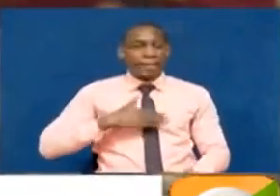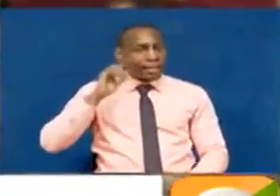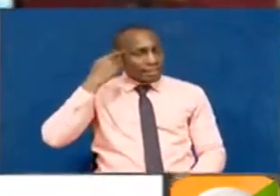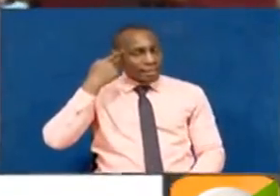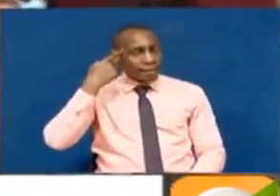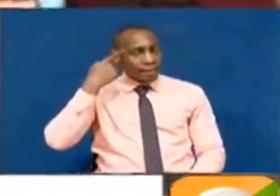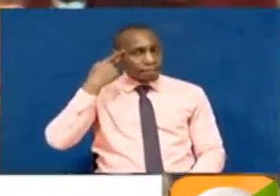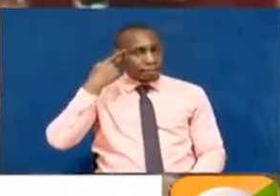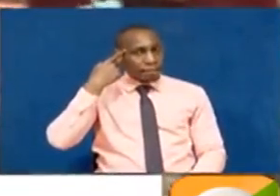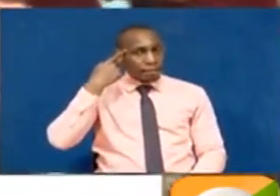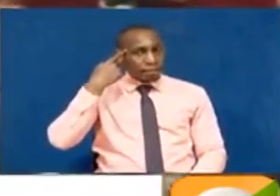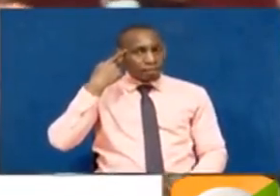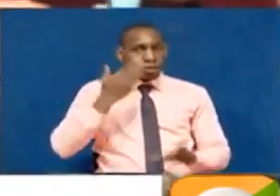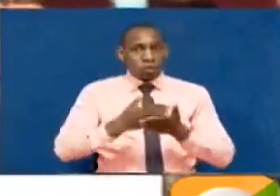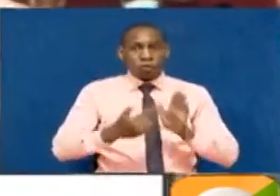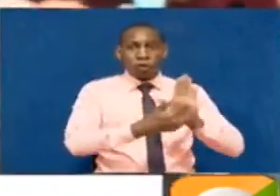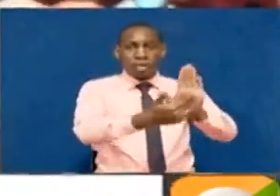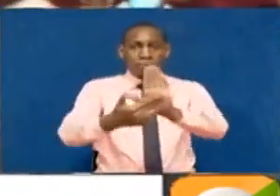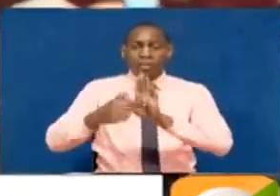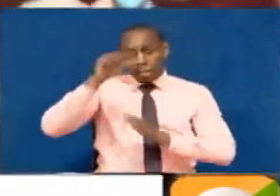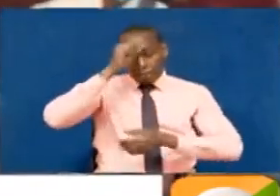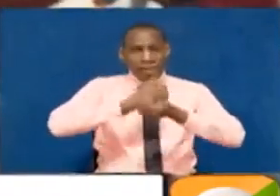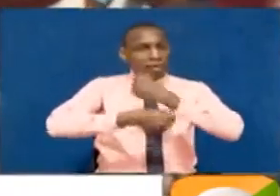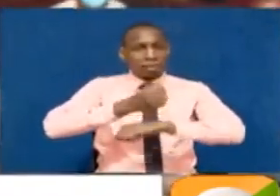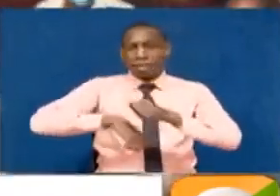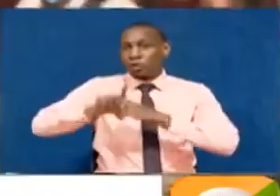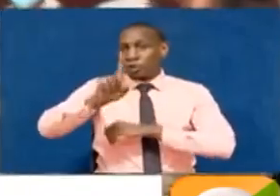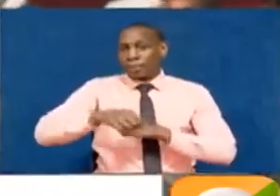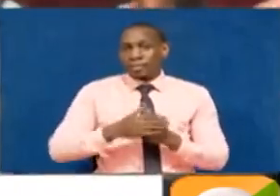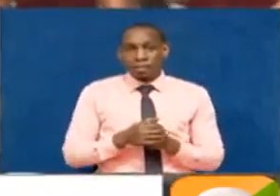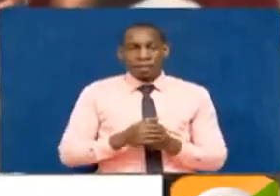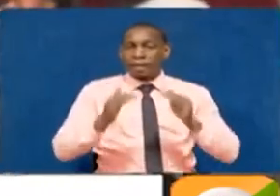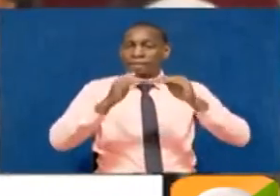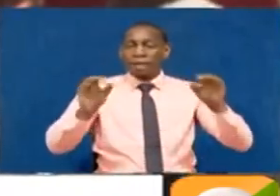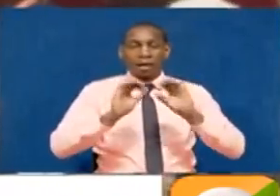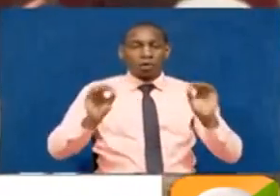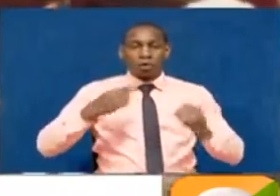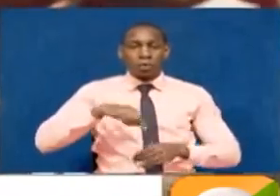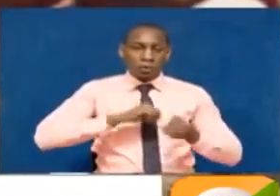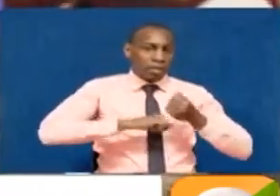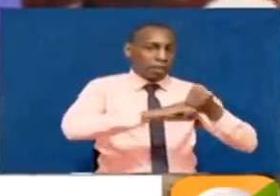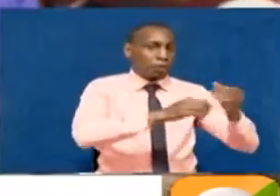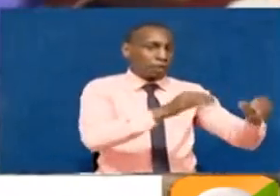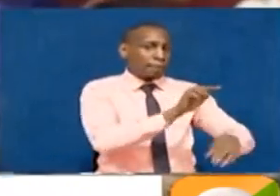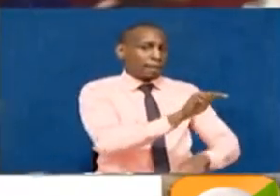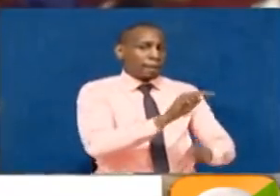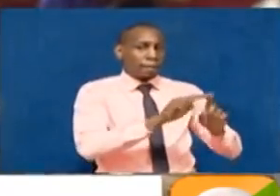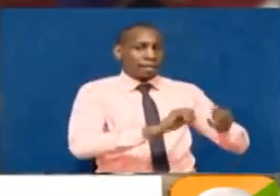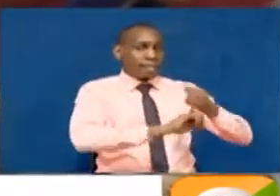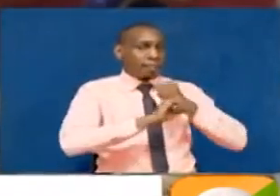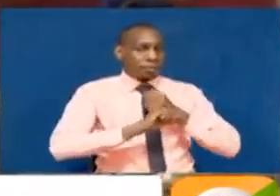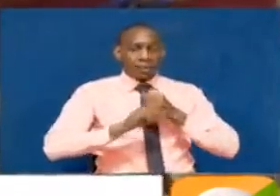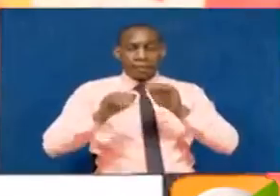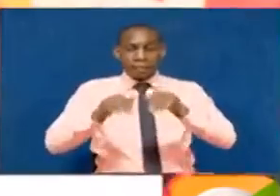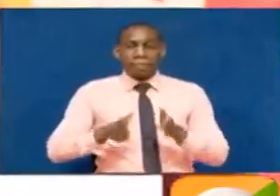think juu imekam kwa limelight, Gava should do something about it. It's not fair for us to be supporting them and they're not supporting